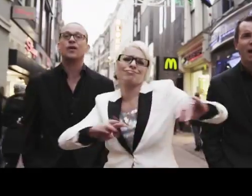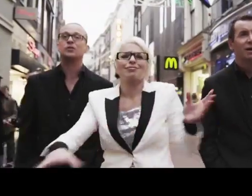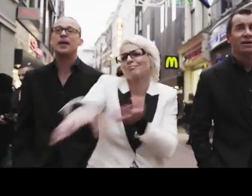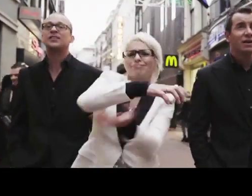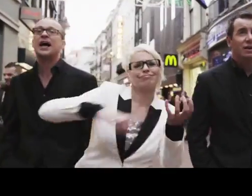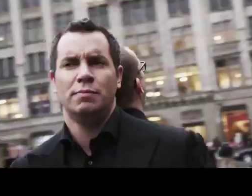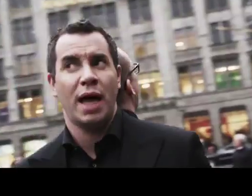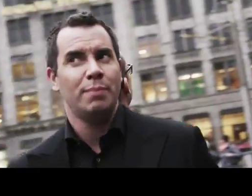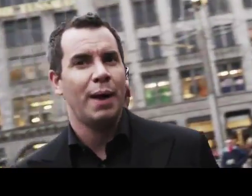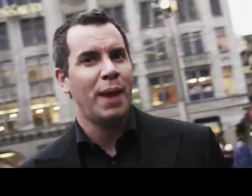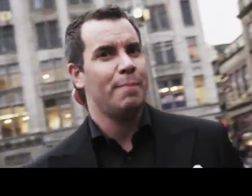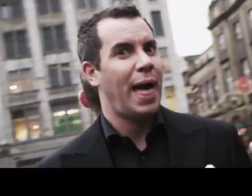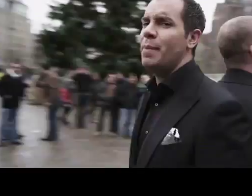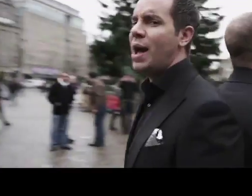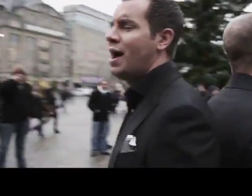MUZIEK